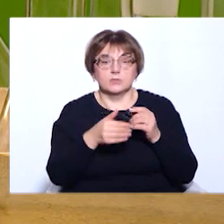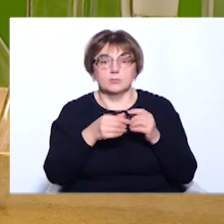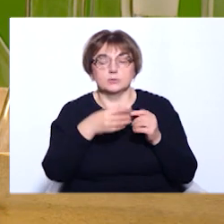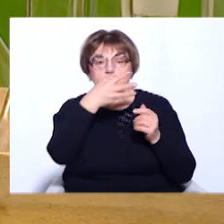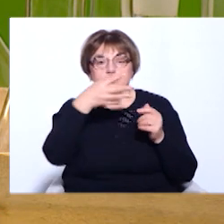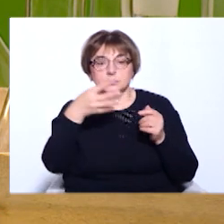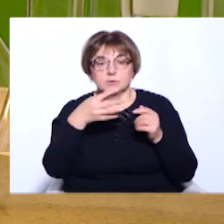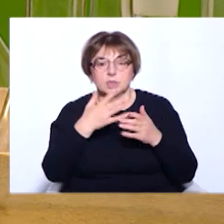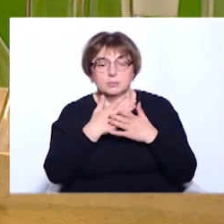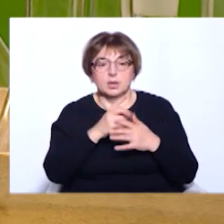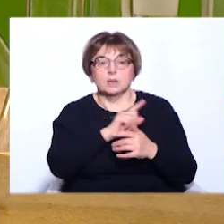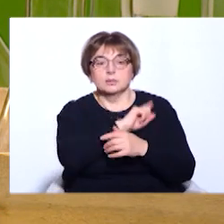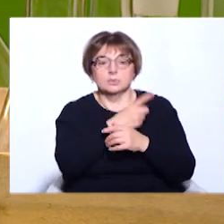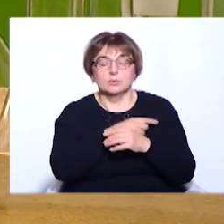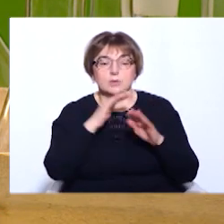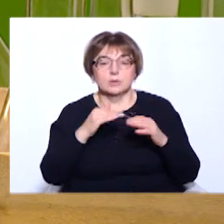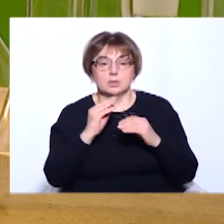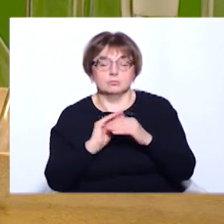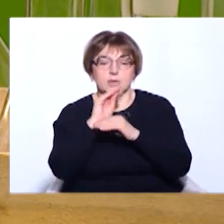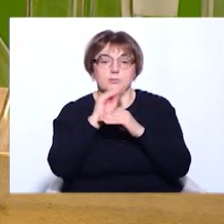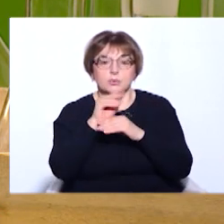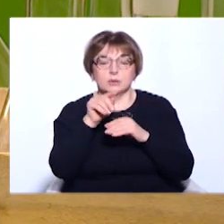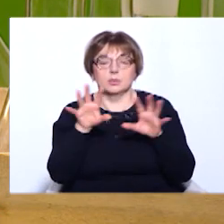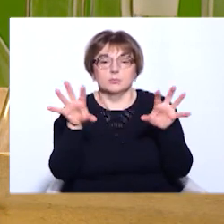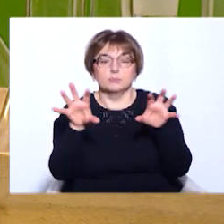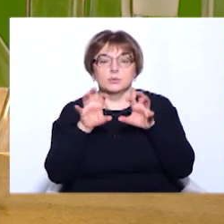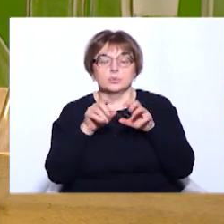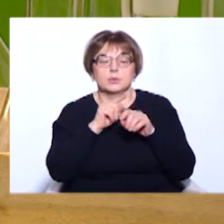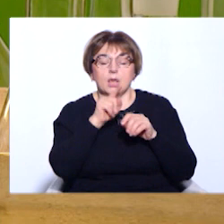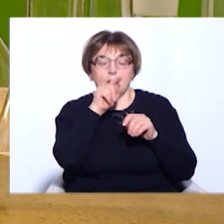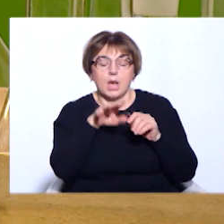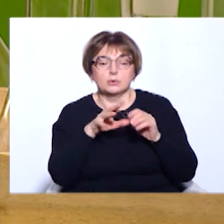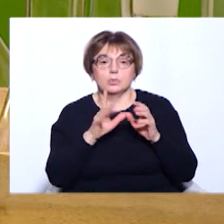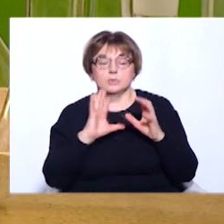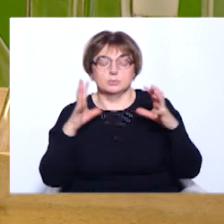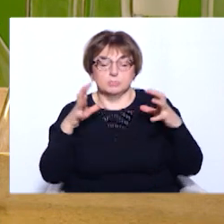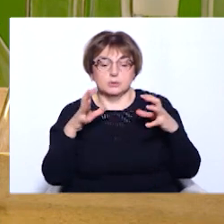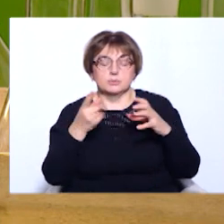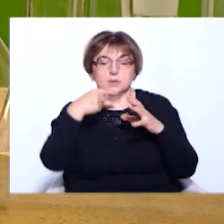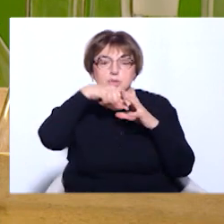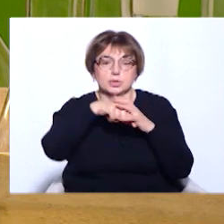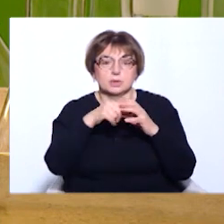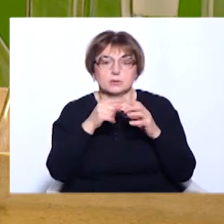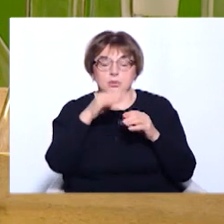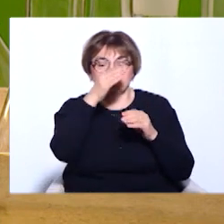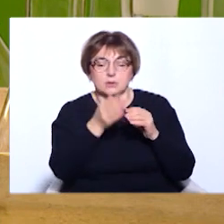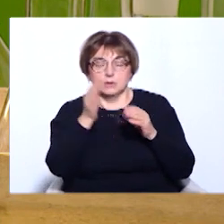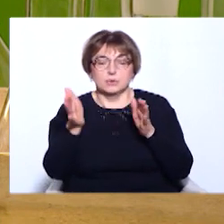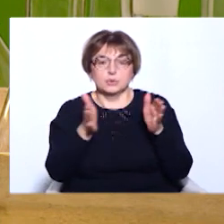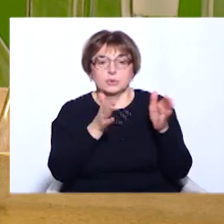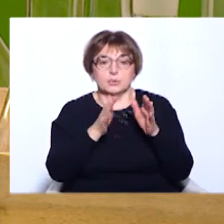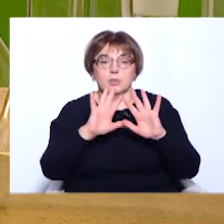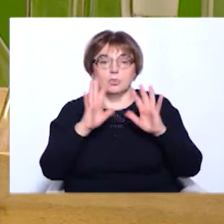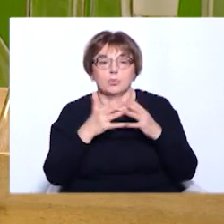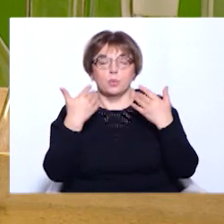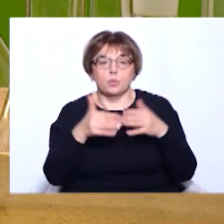შრეები, ანუ ენერგეტიკული დონეები ემატება, მიზიდულობა ატომის ბირთვსა და გარეშრის სავალენტო ელექტრონ შორის